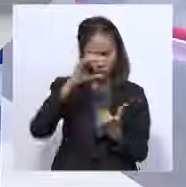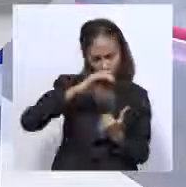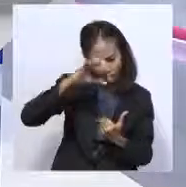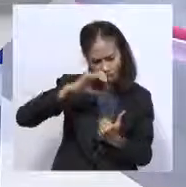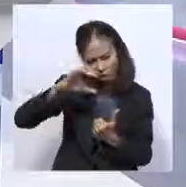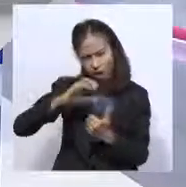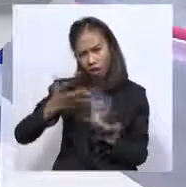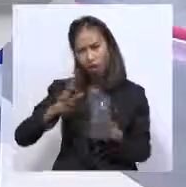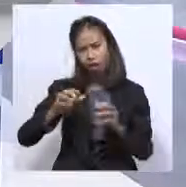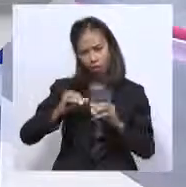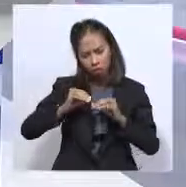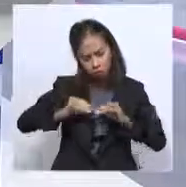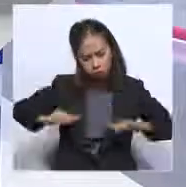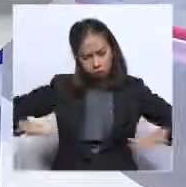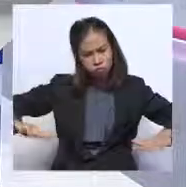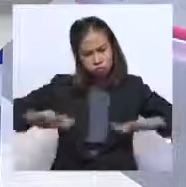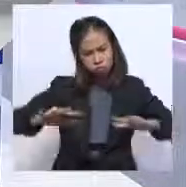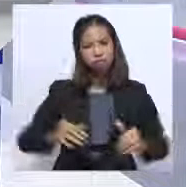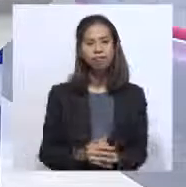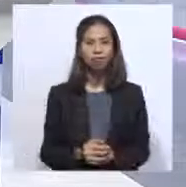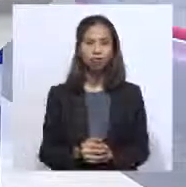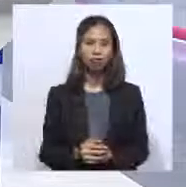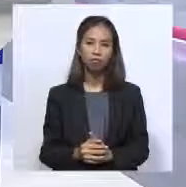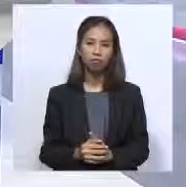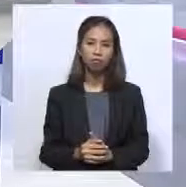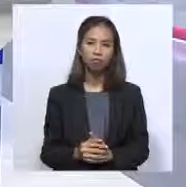าอยู่แล้วก็ขยายวงค้นหาออกไปต่อเนื่องด้วยนะครับ